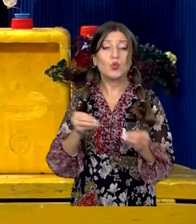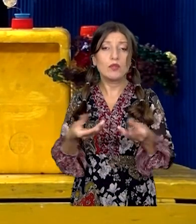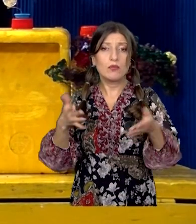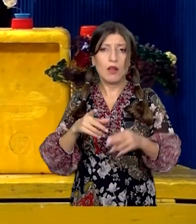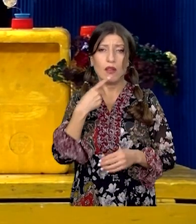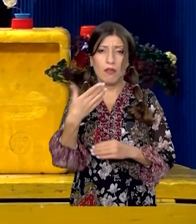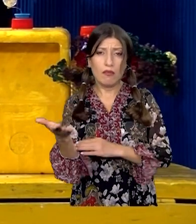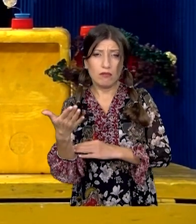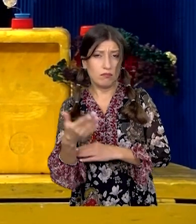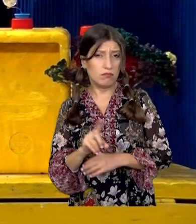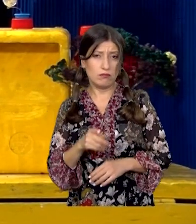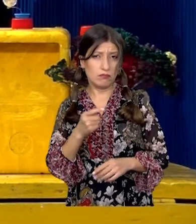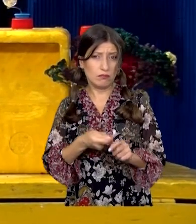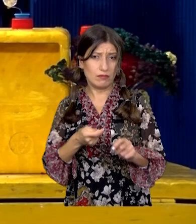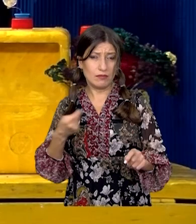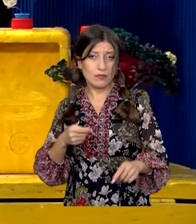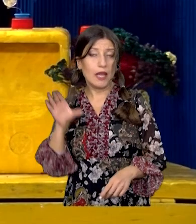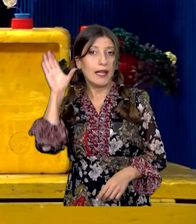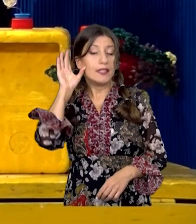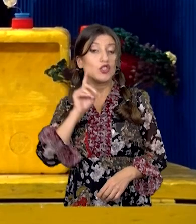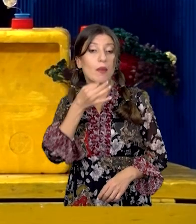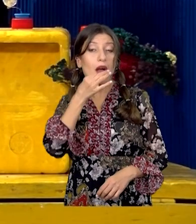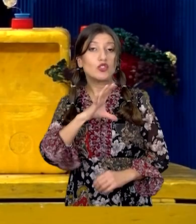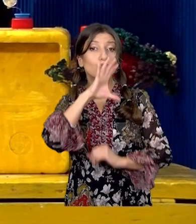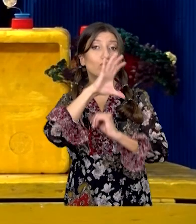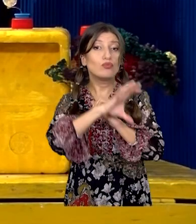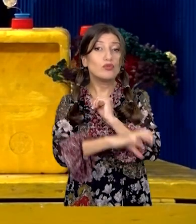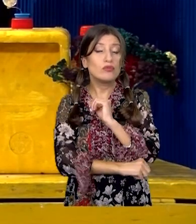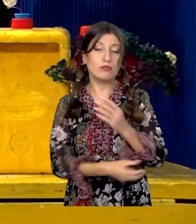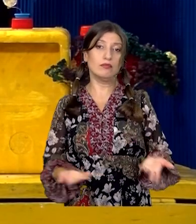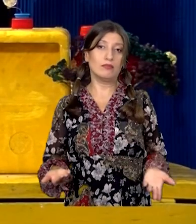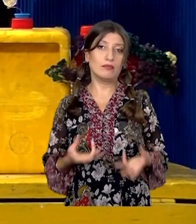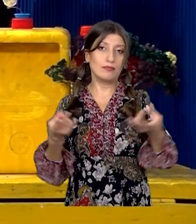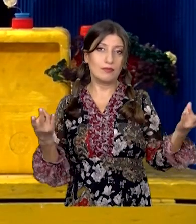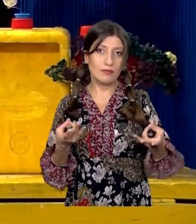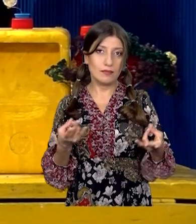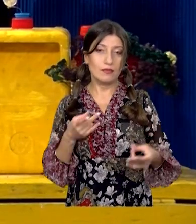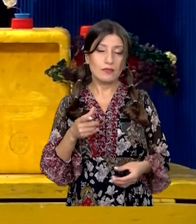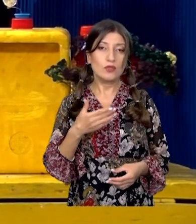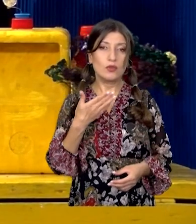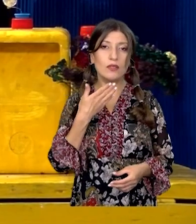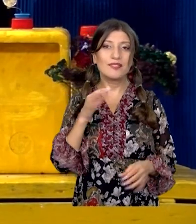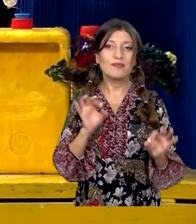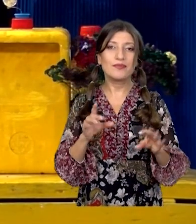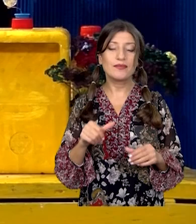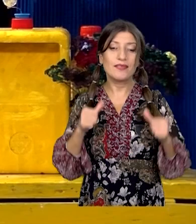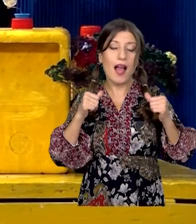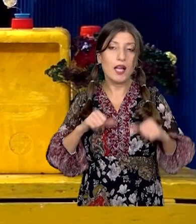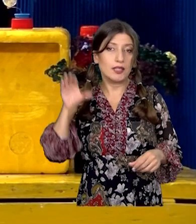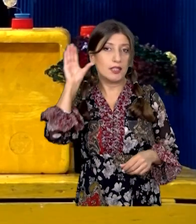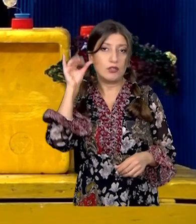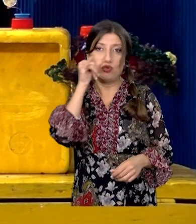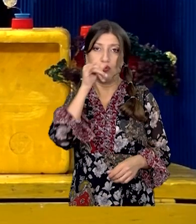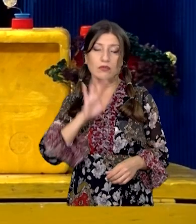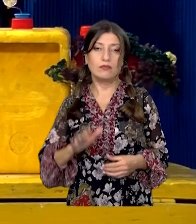Ի՞նչ։ Լեզվիդ մի դուր։ Լսիր, ասացս մինչև վերջ։ Այնպիսի բաներ ես ասում, որ լեզվից որ